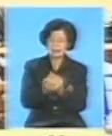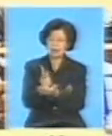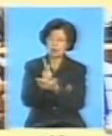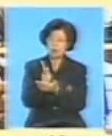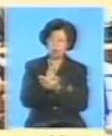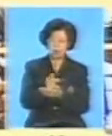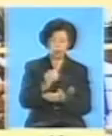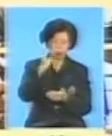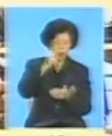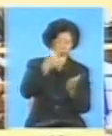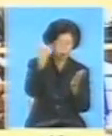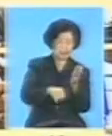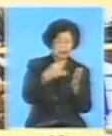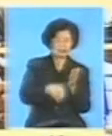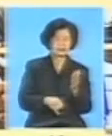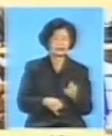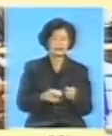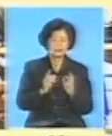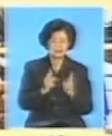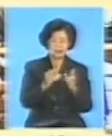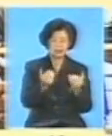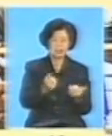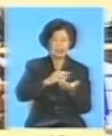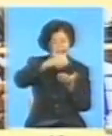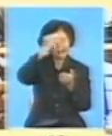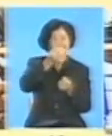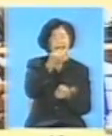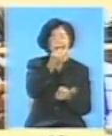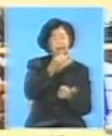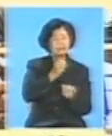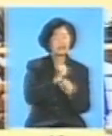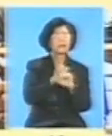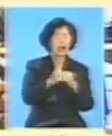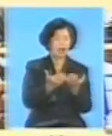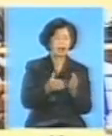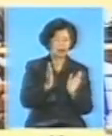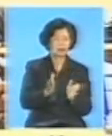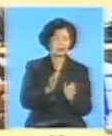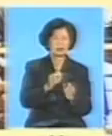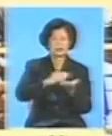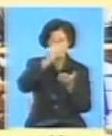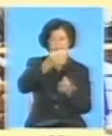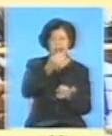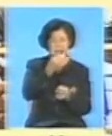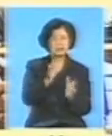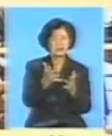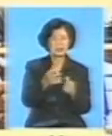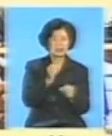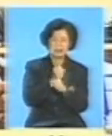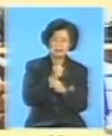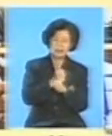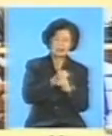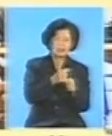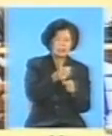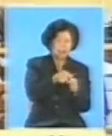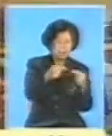เร่งส่งเสริมอาชีวศึกษาวันนี้ไม่ค่อยมีคนไปเรียนอาชีวศึกษาทำยังไงเขาจะไปเรียนสายวิชาชีพจะได้ผลิตคนออกมาเป็นช่างเครื่องช่